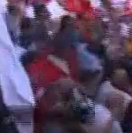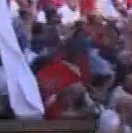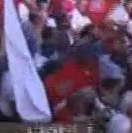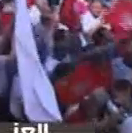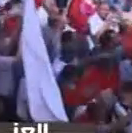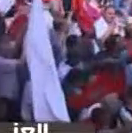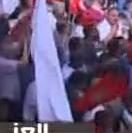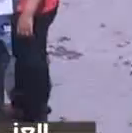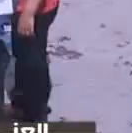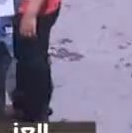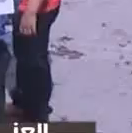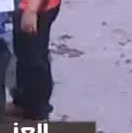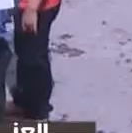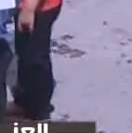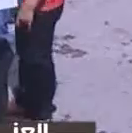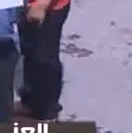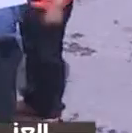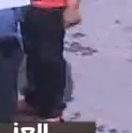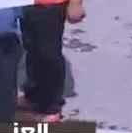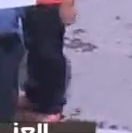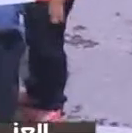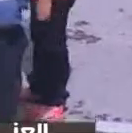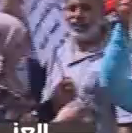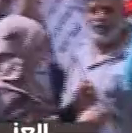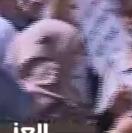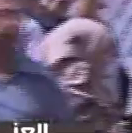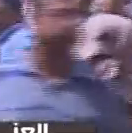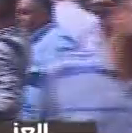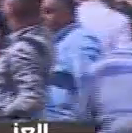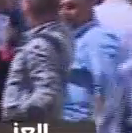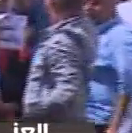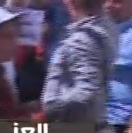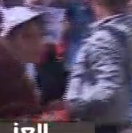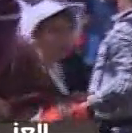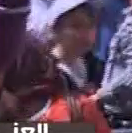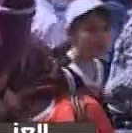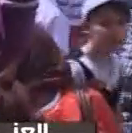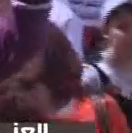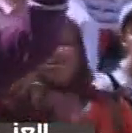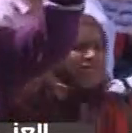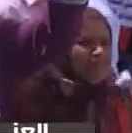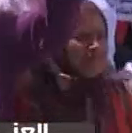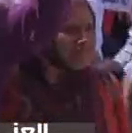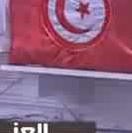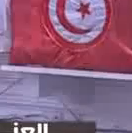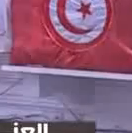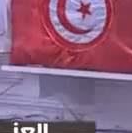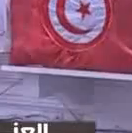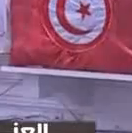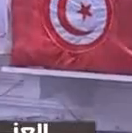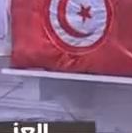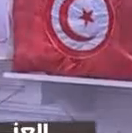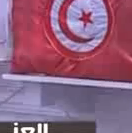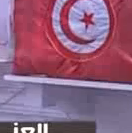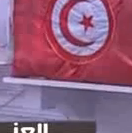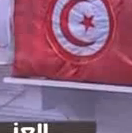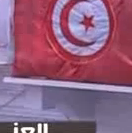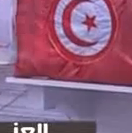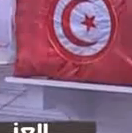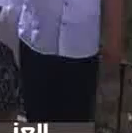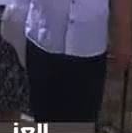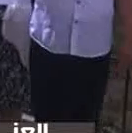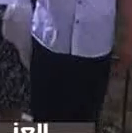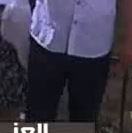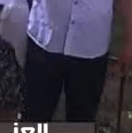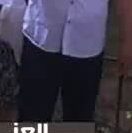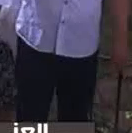تجمع عمالي بساحة محمد علي للاحتجاج على مشروع قانون رفع سن التقاعد ودعوة الحكومة إلى احترام الحوار الاجتماعي